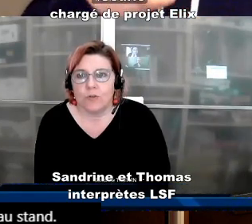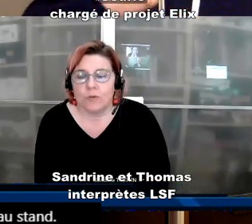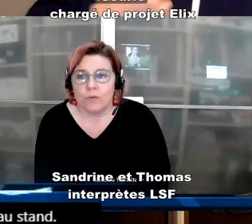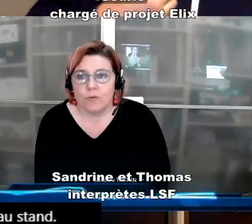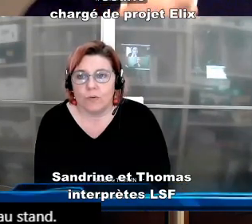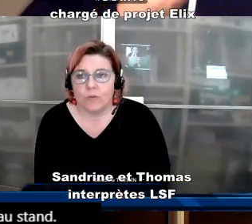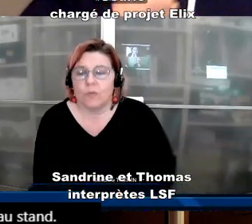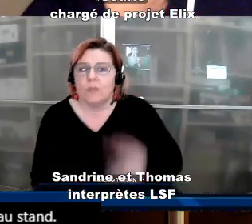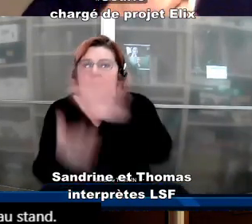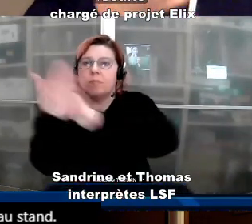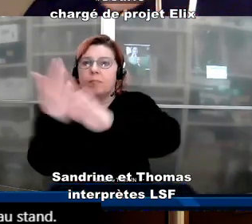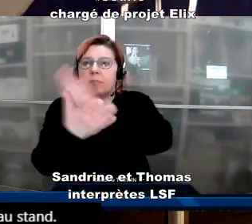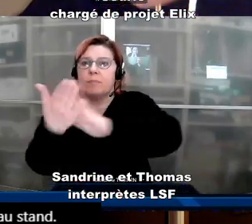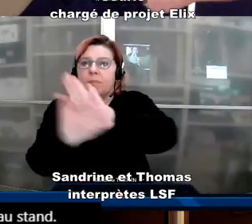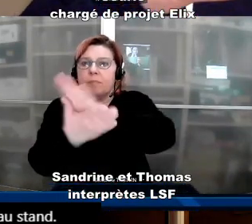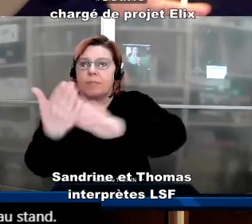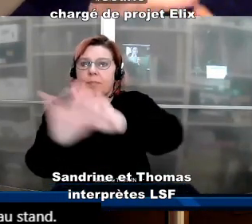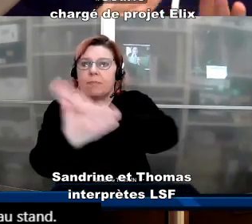Je donne.